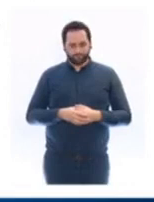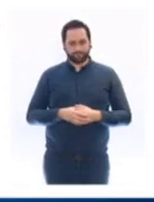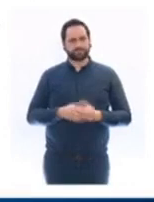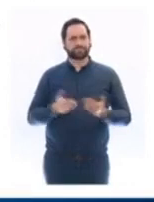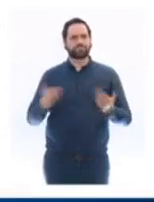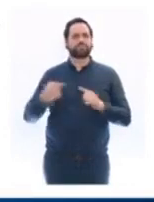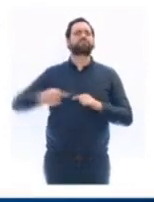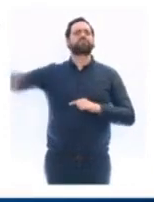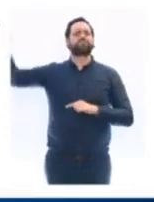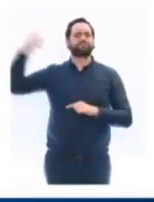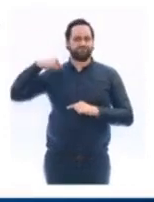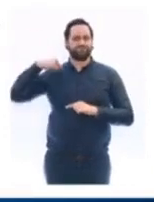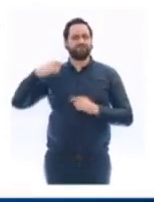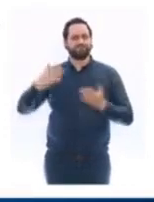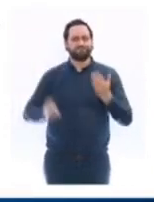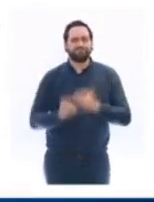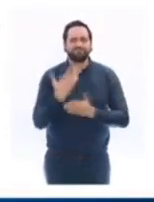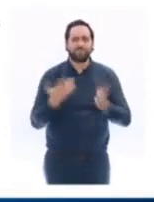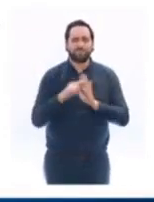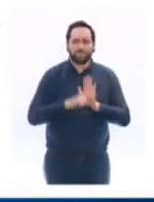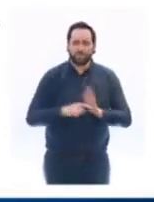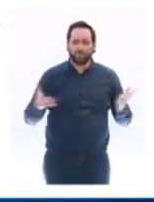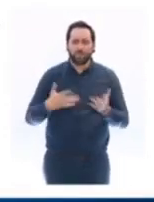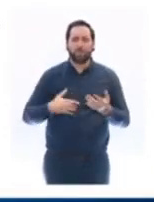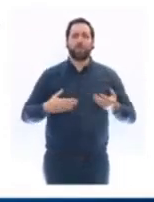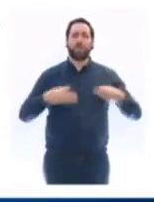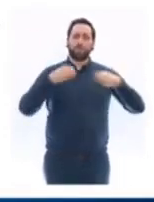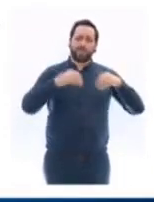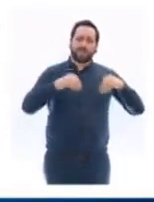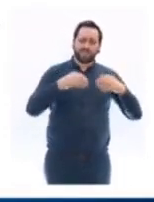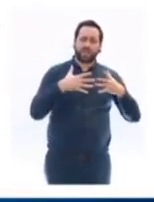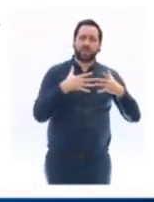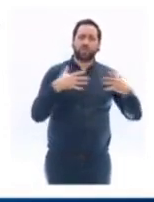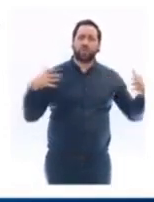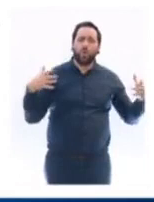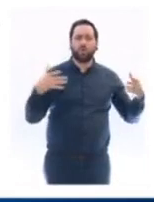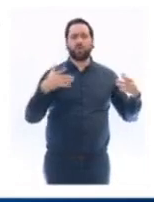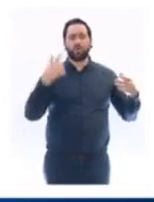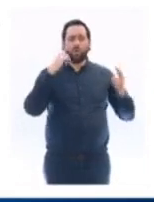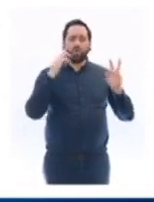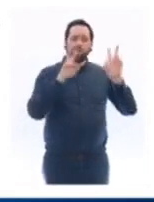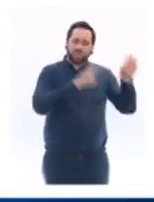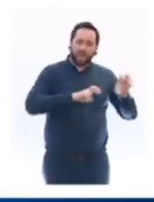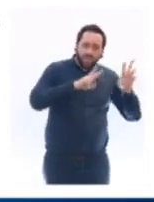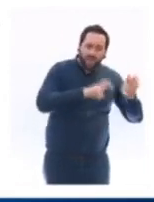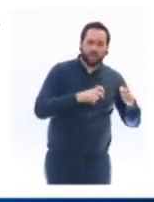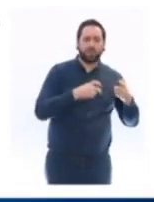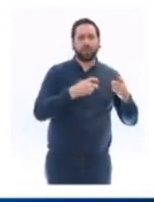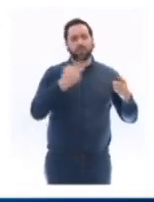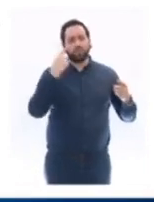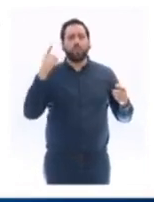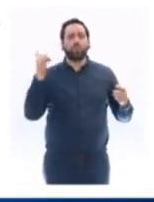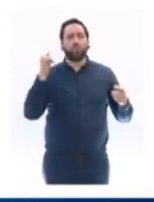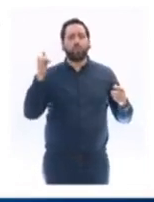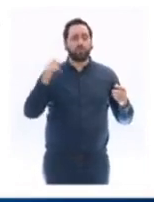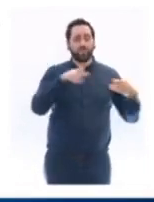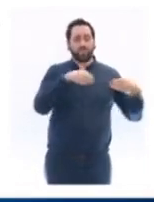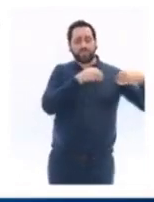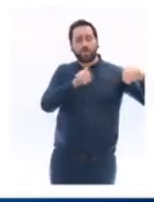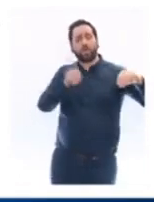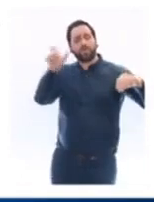jardineries, afin que les professionnels puissent continuer de s'approvisionner. Les crèches et